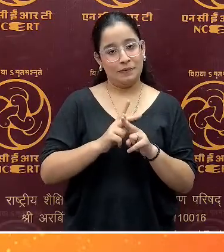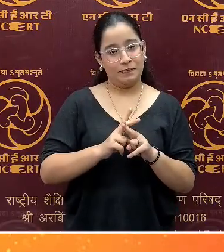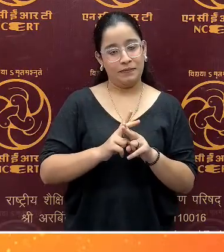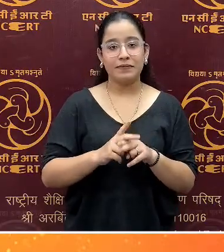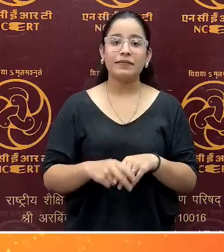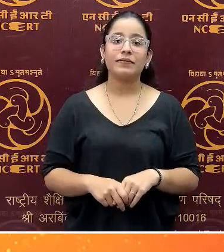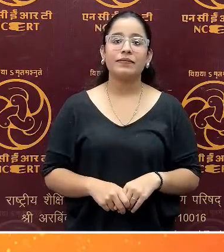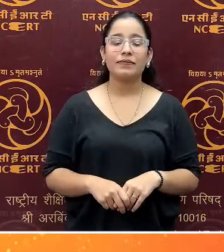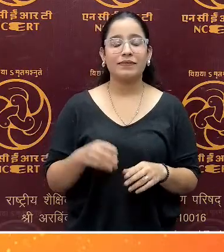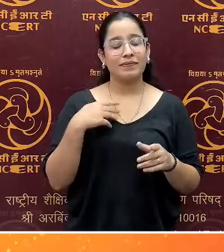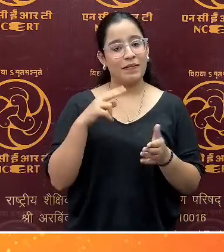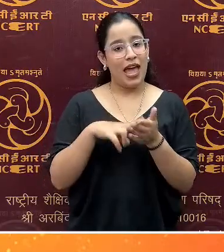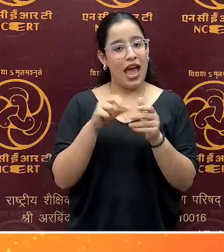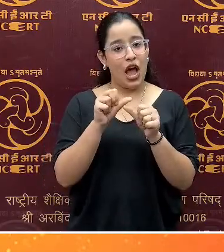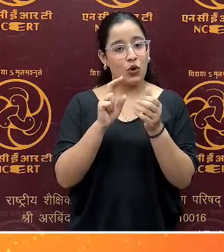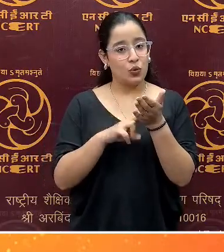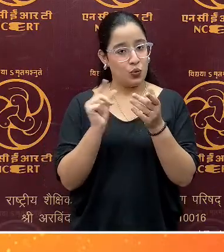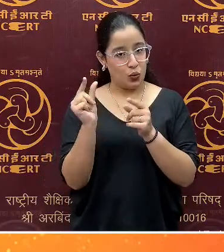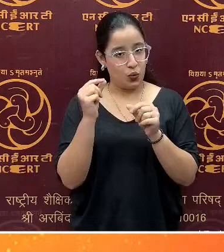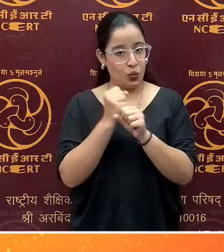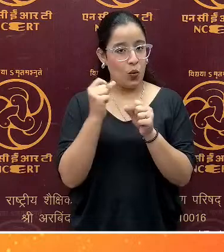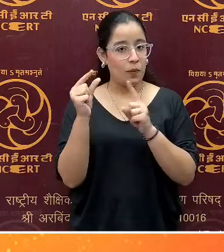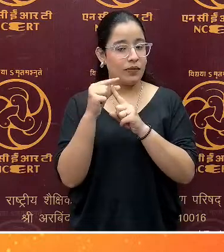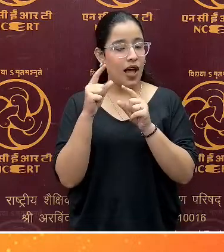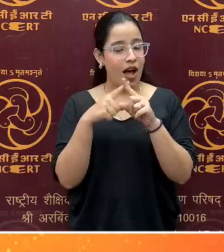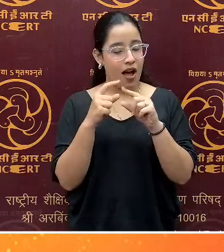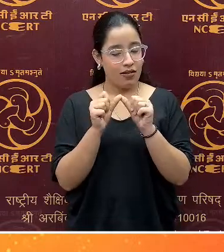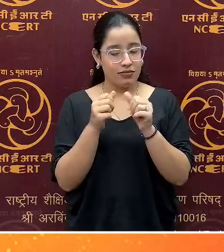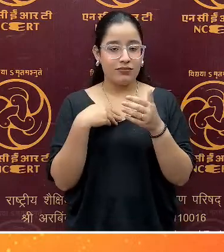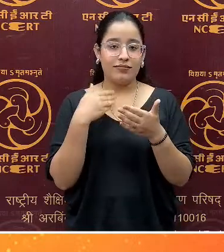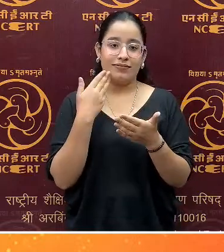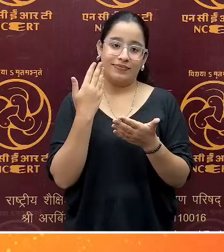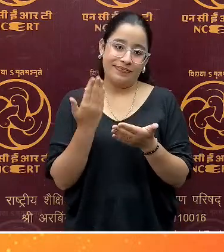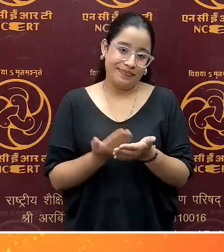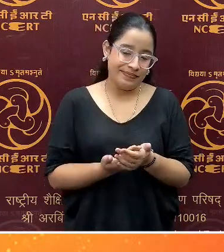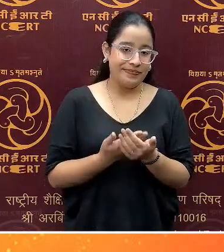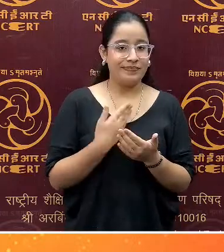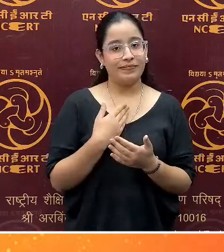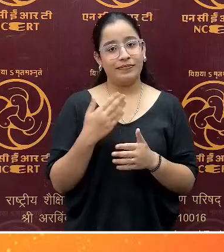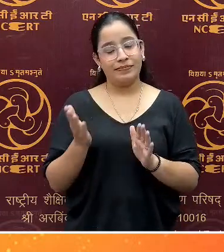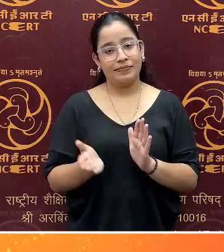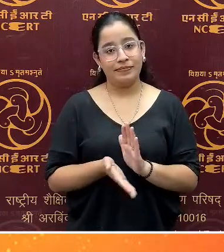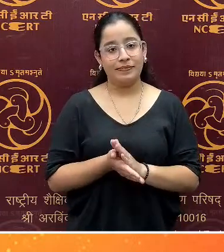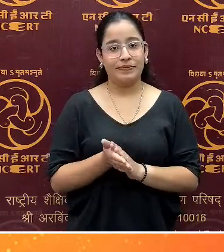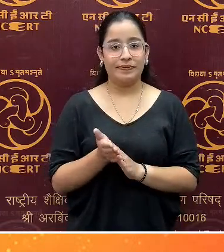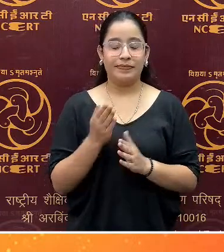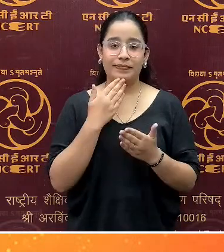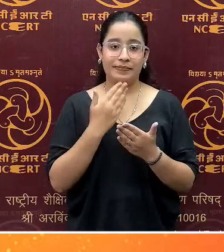हूँ। मैं अनुगुप्ता, आपकी होस्ट, आपसे विदा लेती हूँ। नमस्कार। हमसे जुड़े रहें, सीखते रहें।